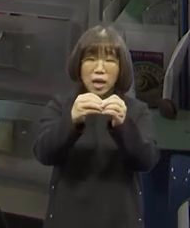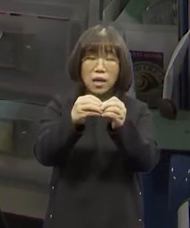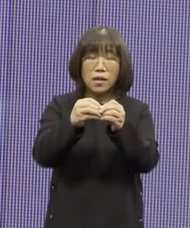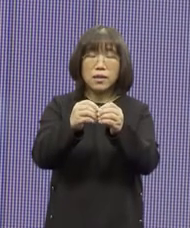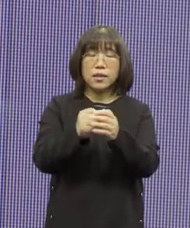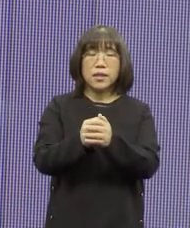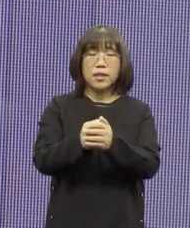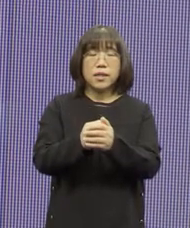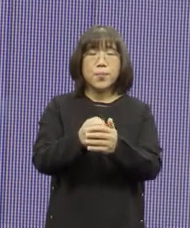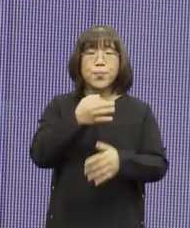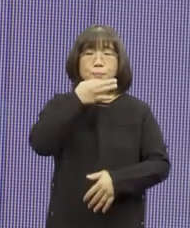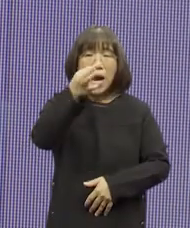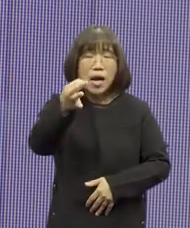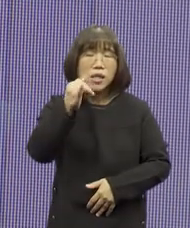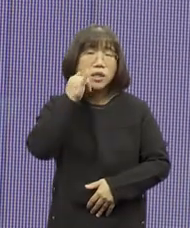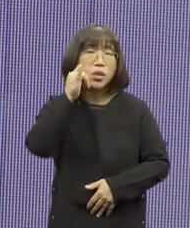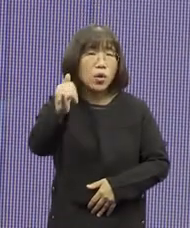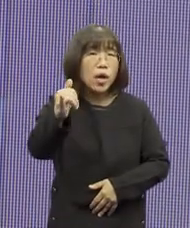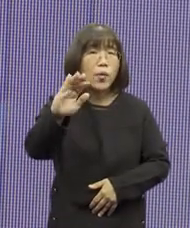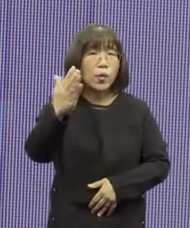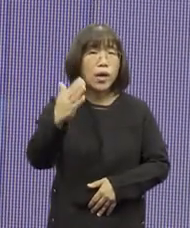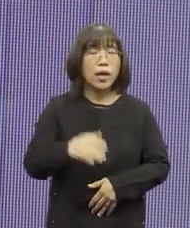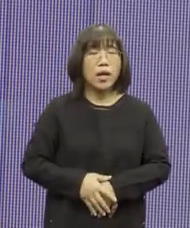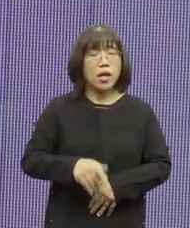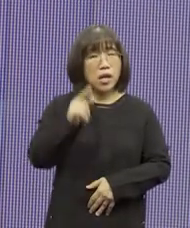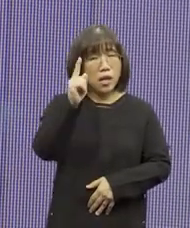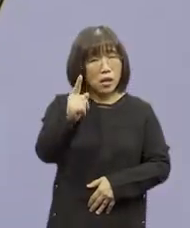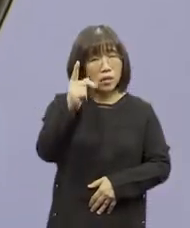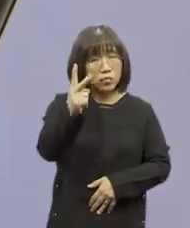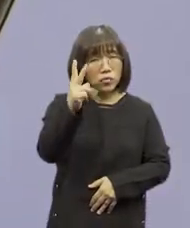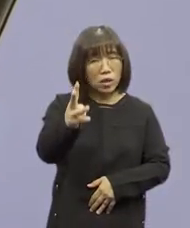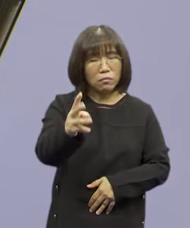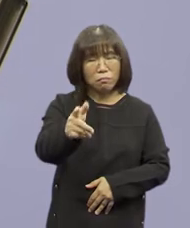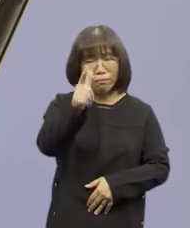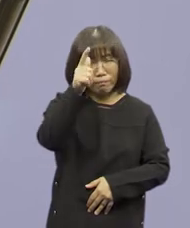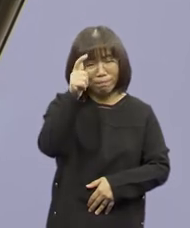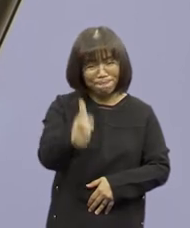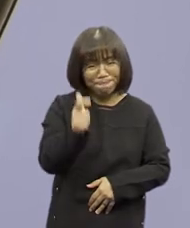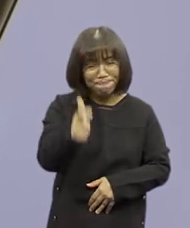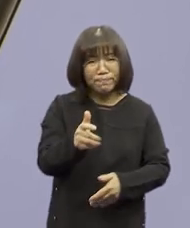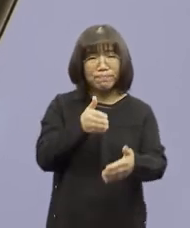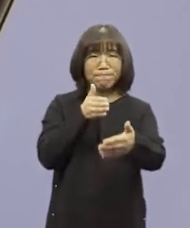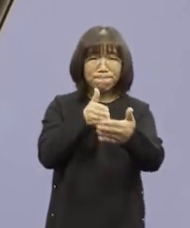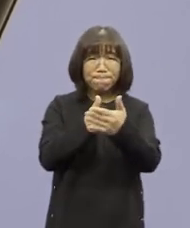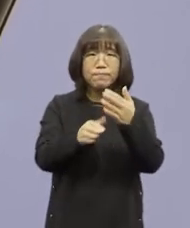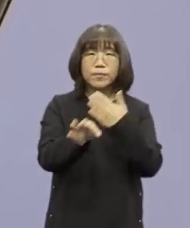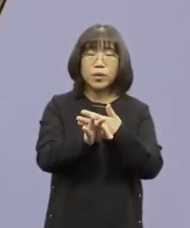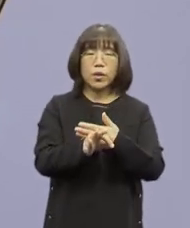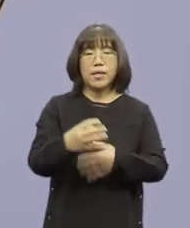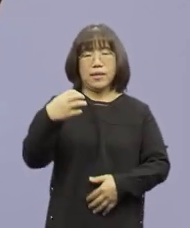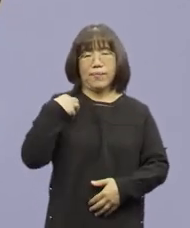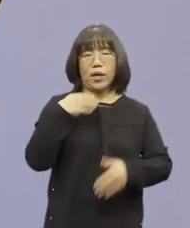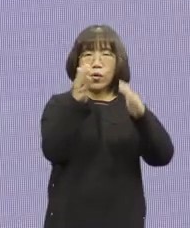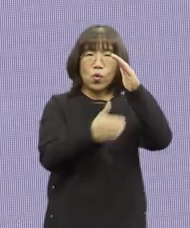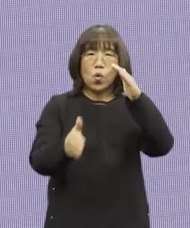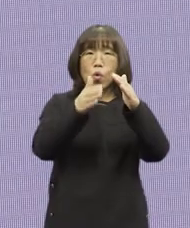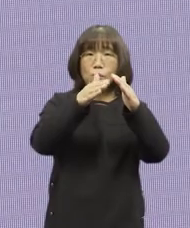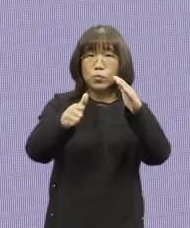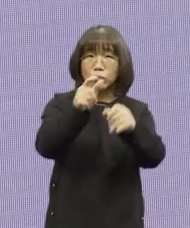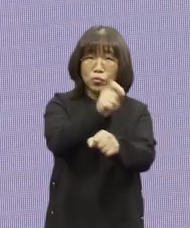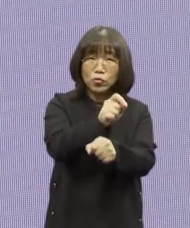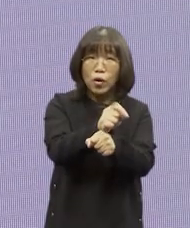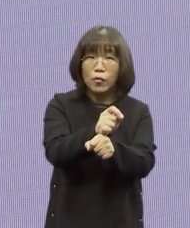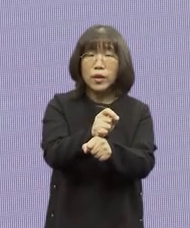해당 프로그램에 문자를 입력하면 음성으로 발송되고 전화 발송 후 3회 이상 응답하지 않은 가구는